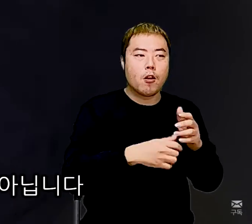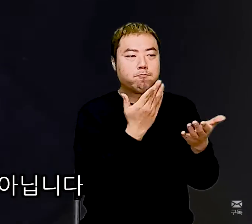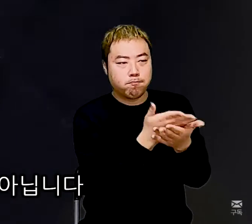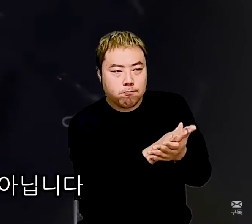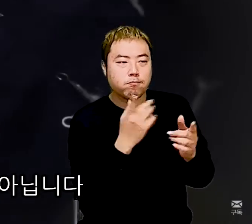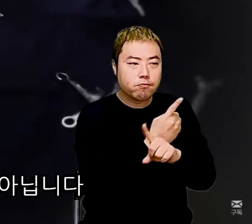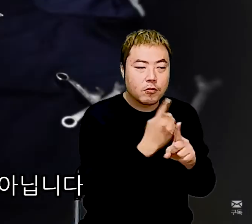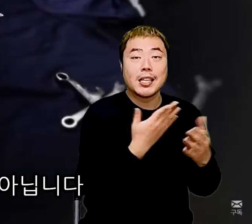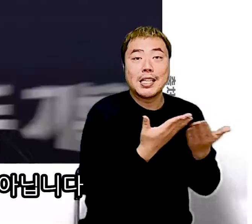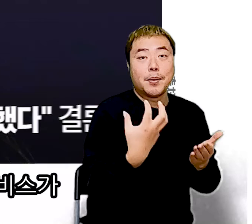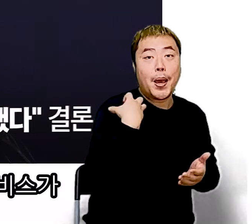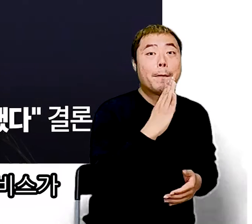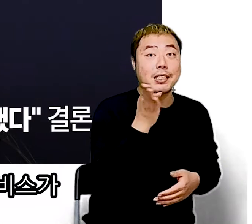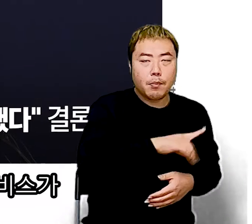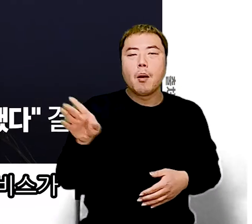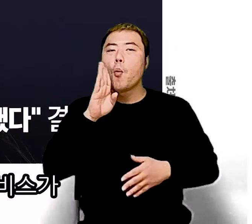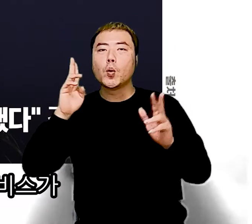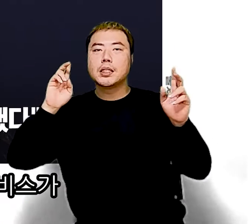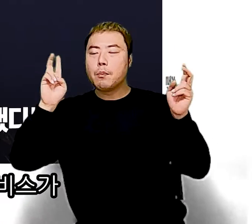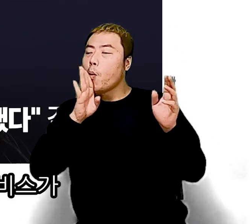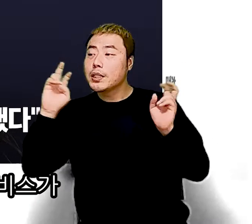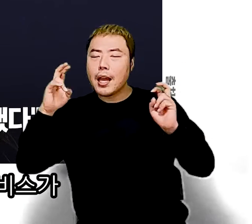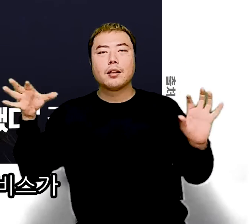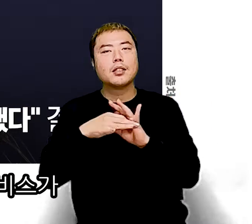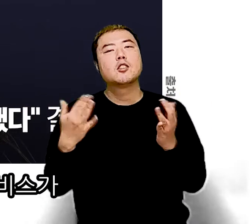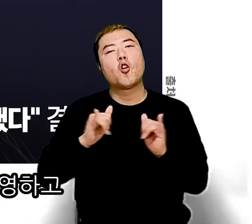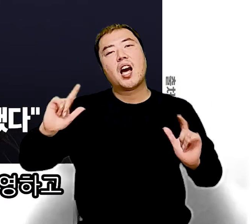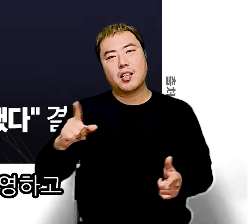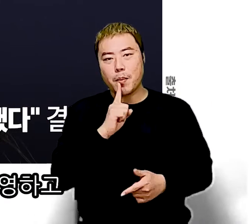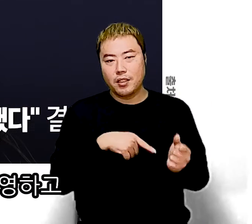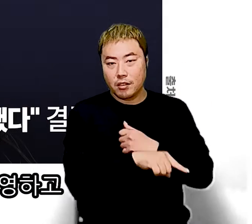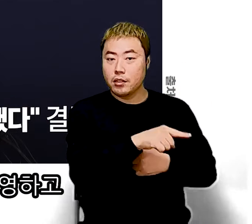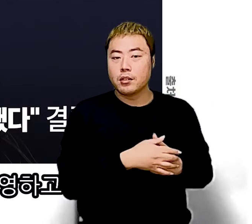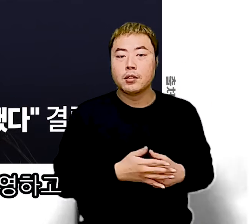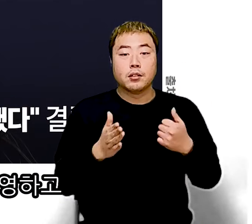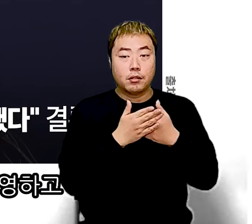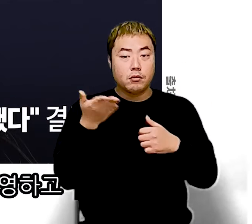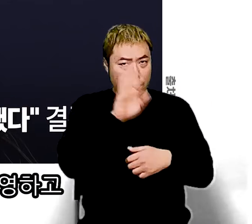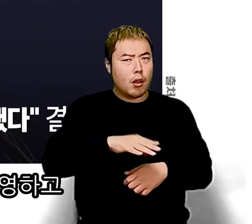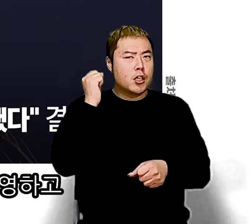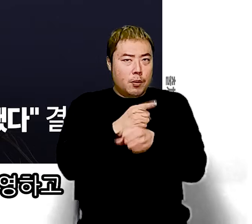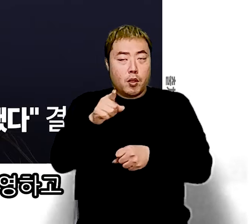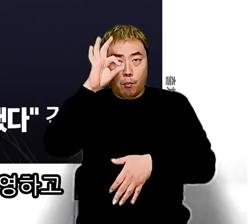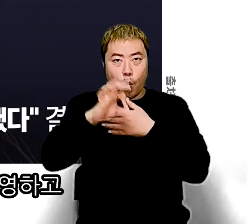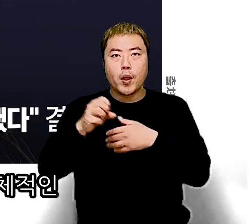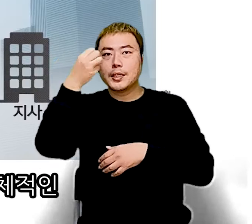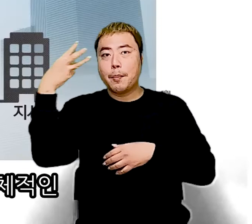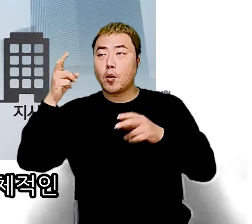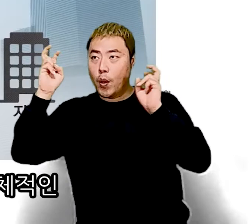소속 노동자가 아닙니다. 그러나 재판부는 삼성전자 서비스가 협력업체를 하부 조직처럼